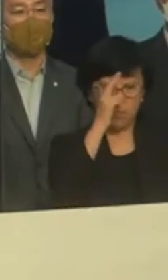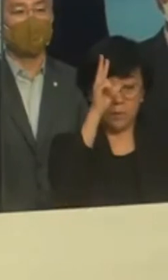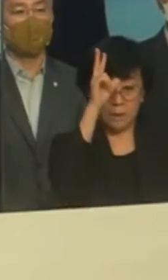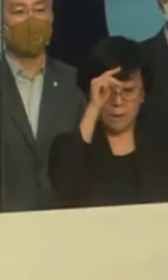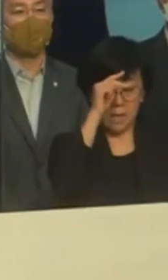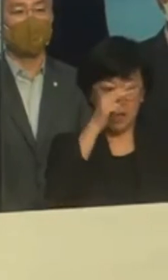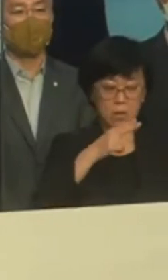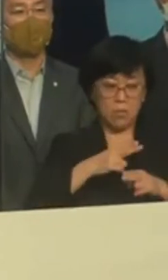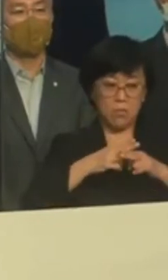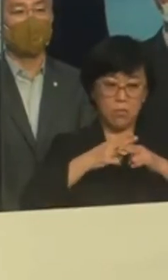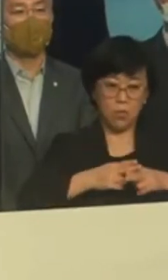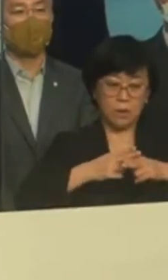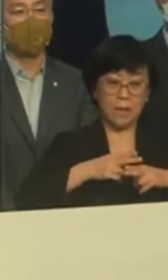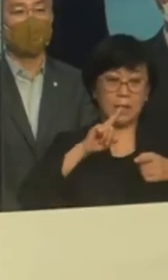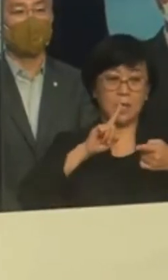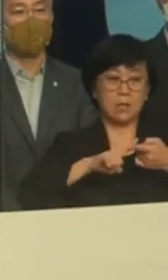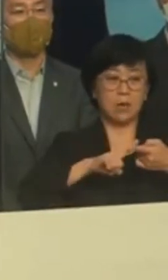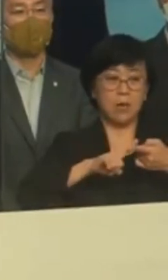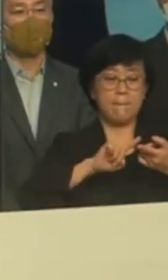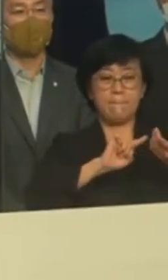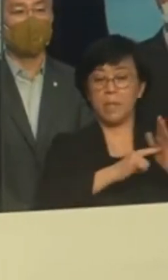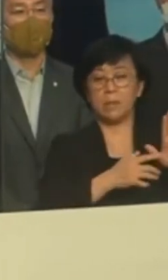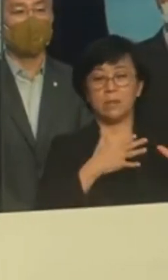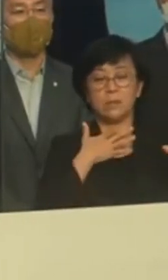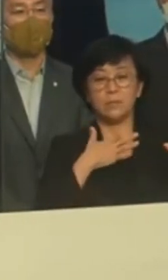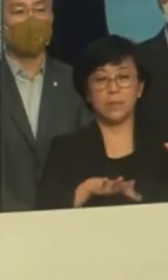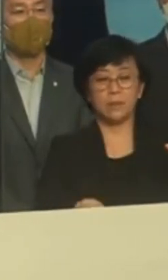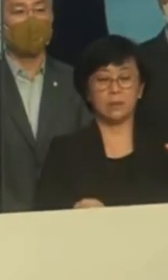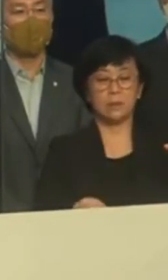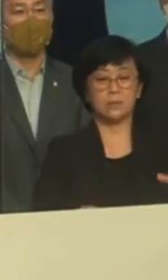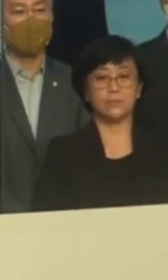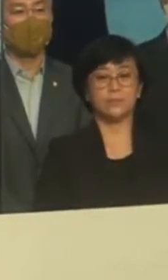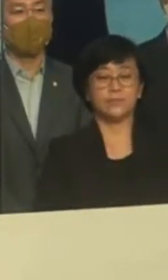검찰농단은 여지껏 밝혀진 바가 없습니다.